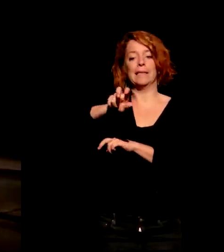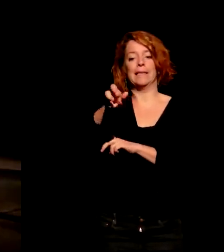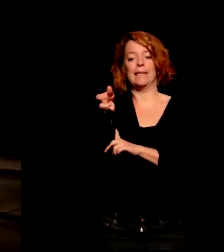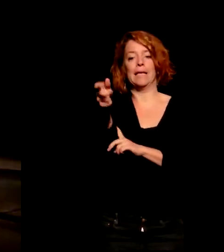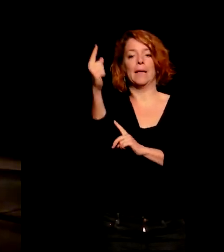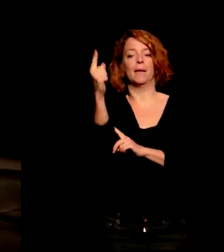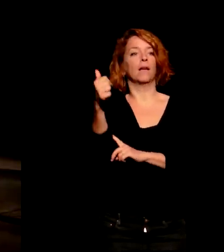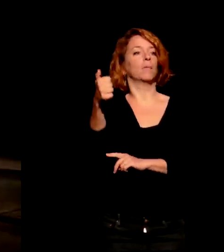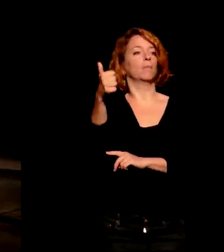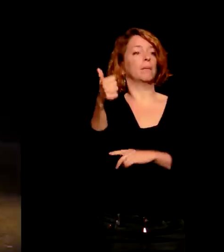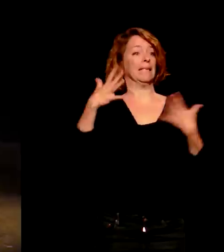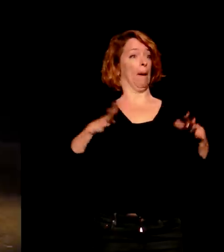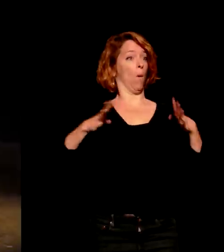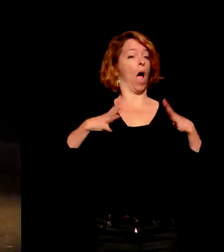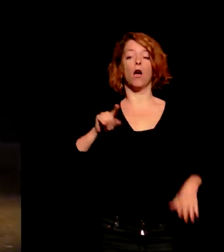minuterie.